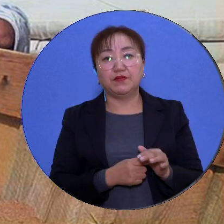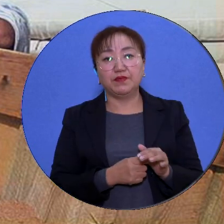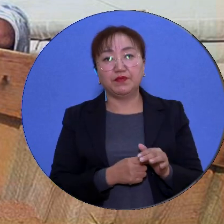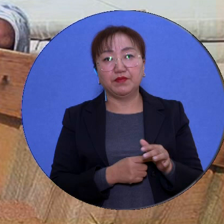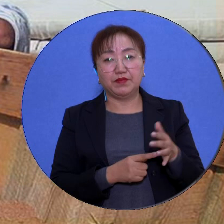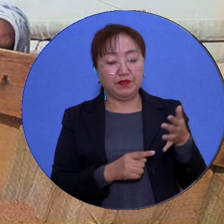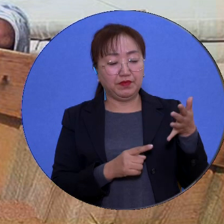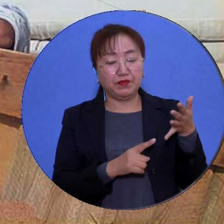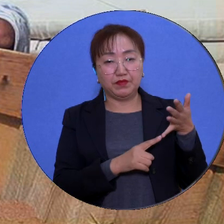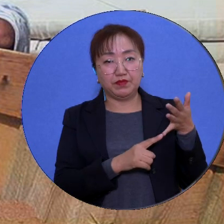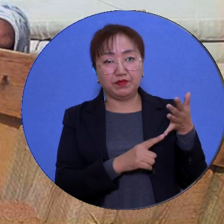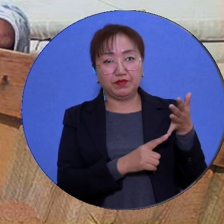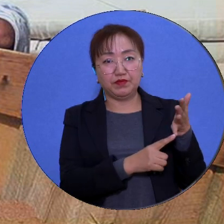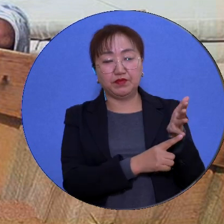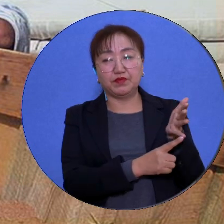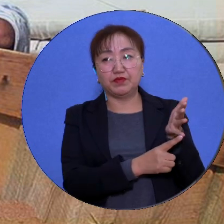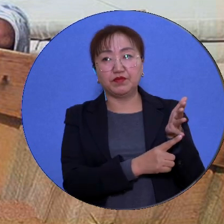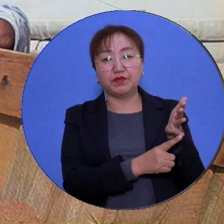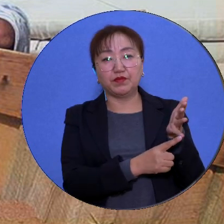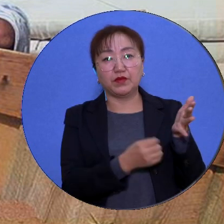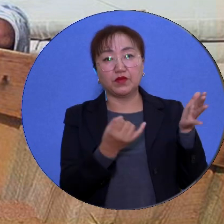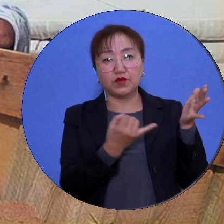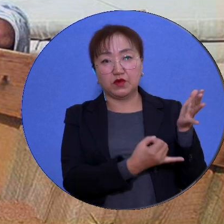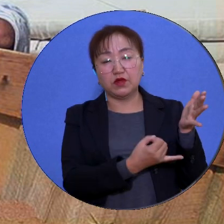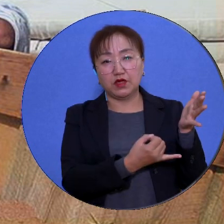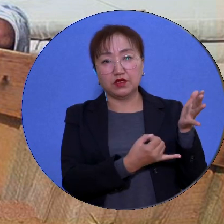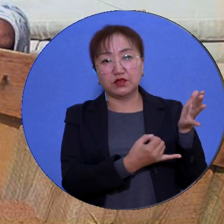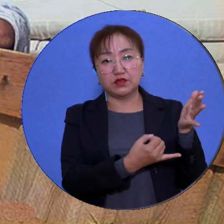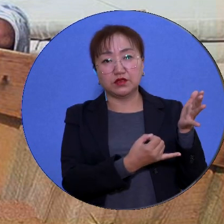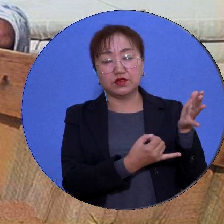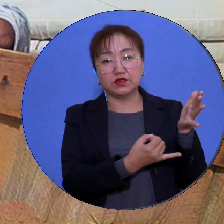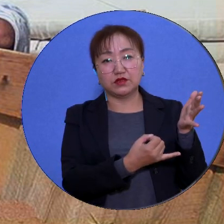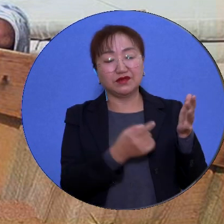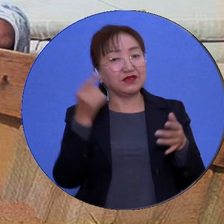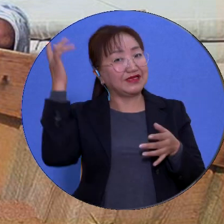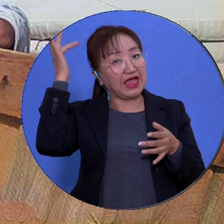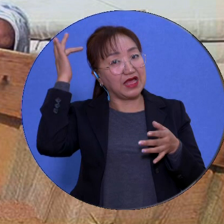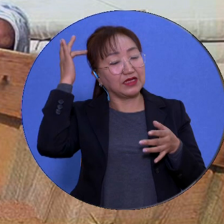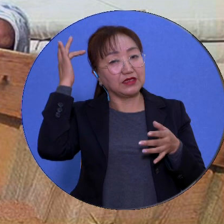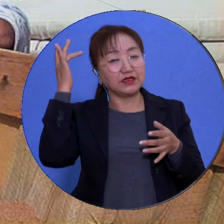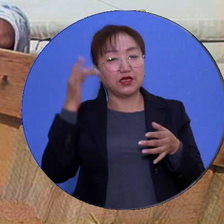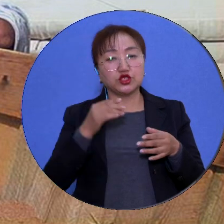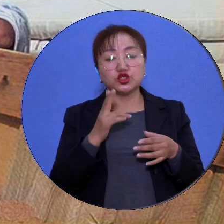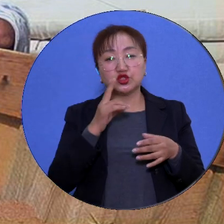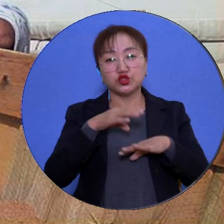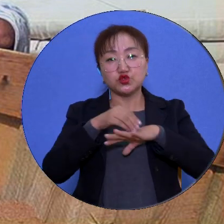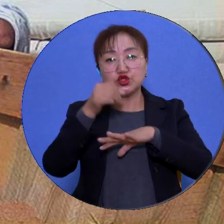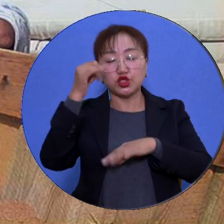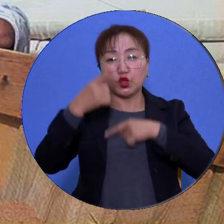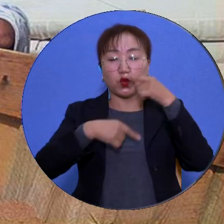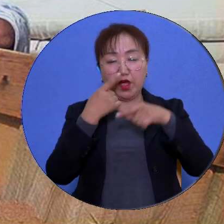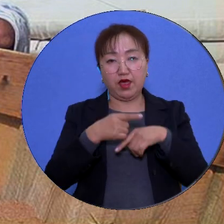སྤྱེད ཚལ ཚད ཡིག ཚེས མརང ཟིག ཤལ དེལ